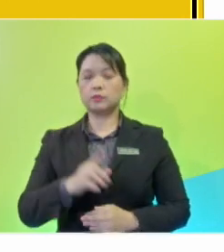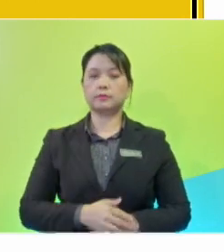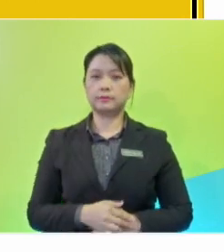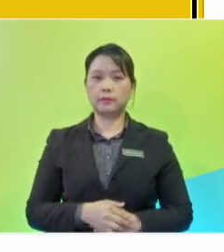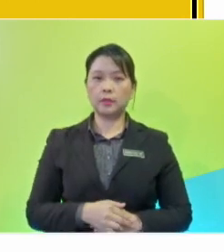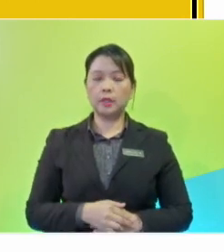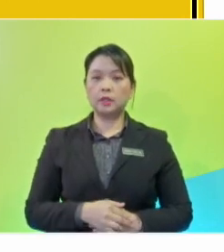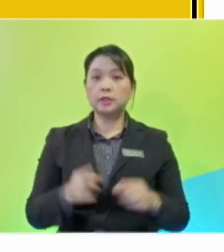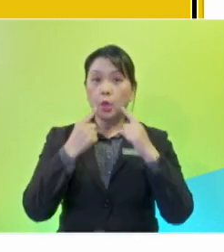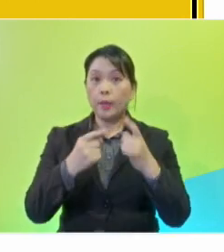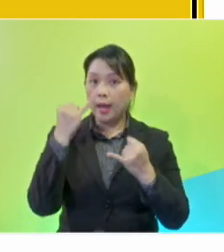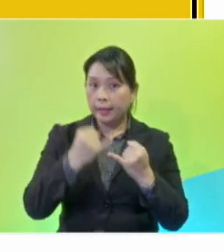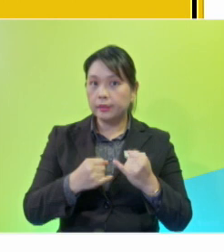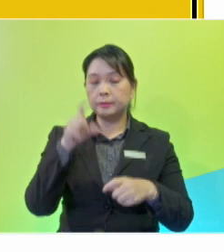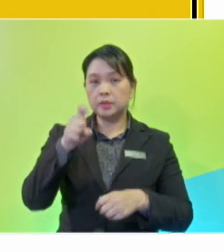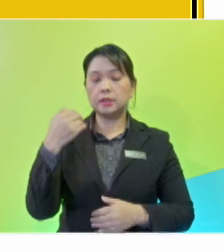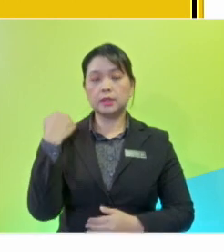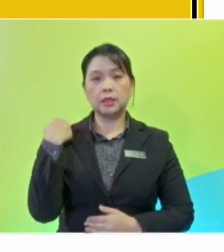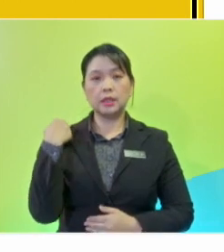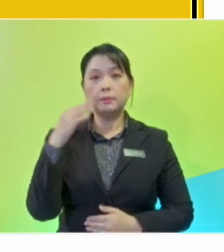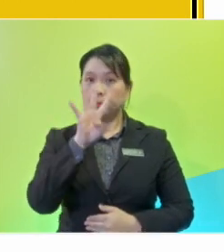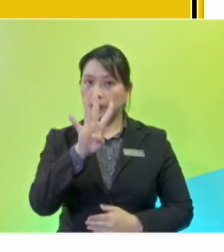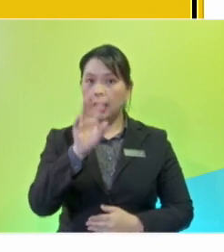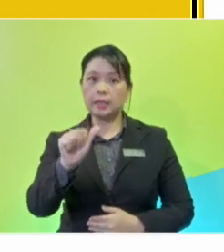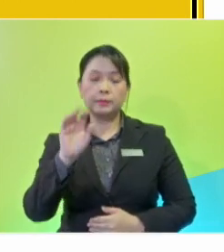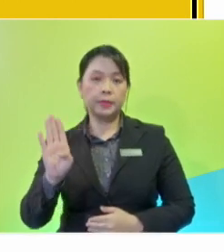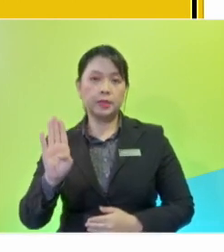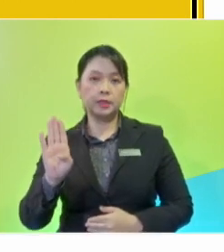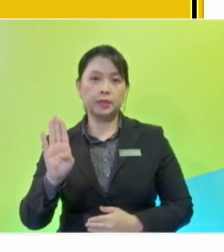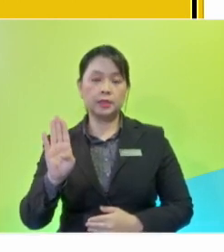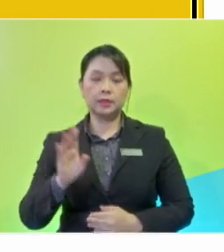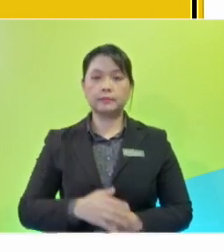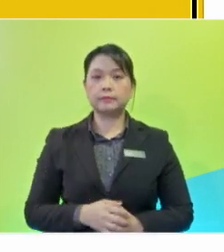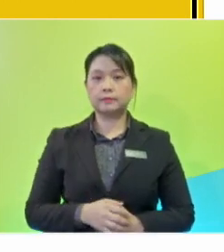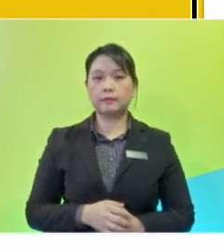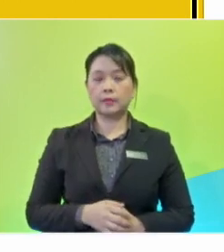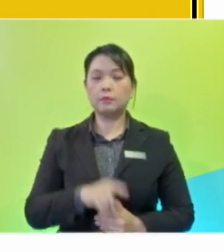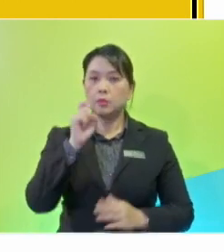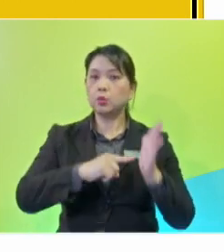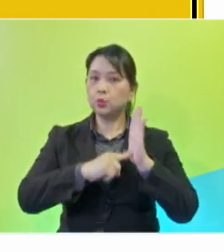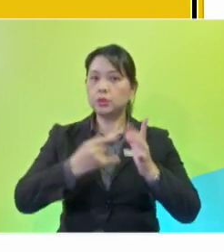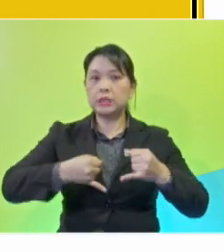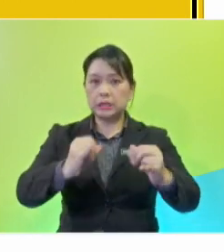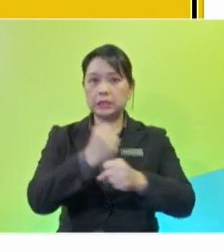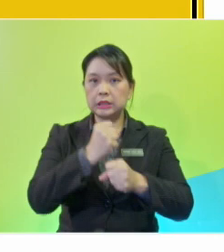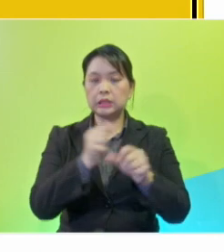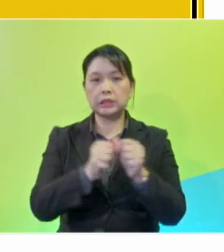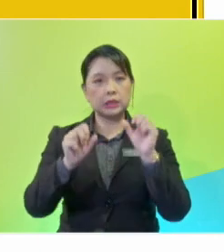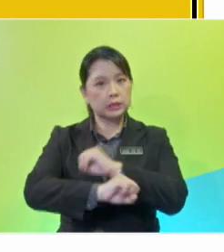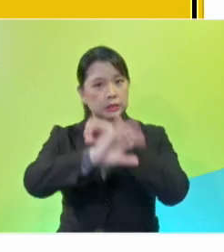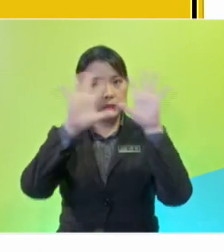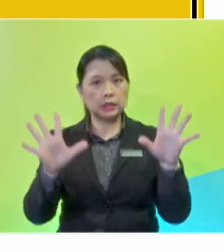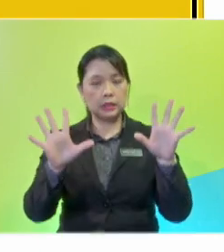keberuti ataupun dua tempat titik puluhan dan yang terakhir kalimat Belumlah Tunjukkan jalan Keju itu dengan jelas dan satu